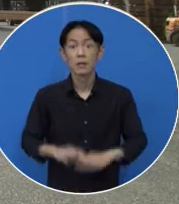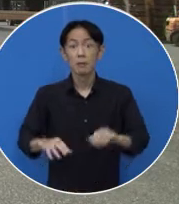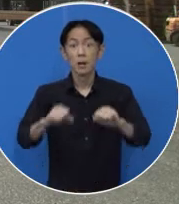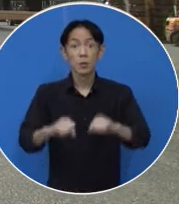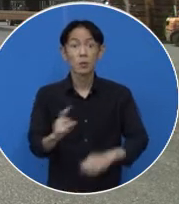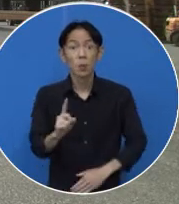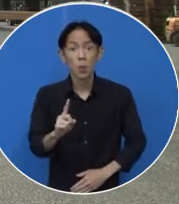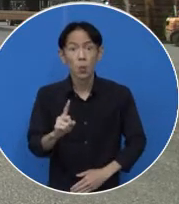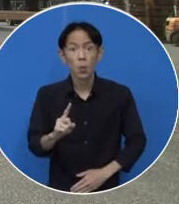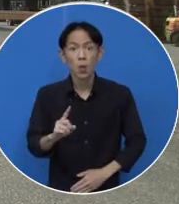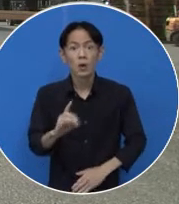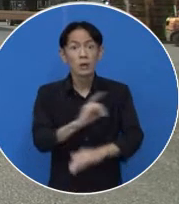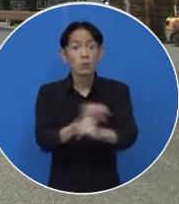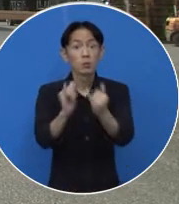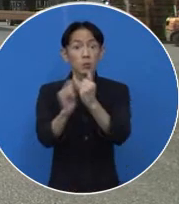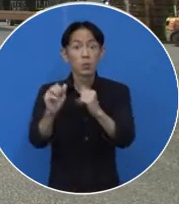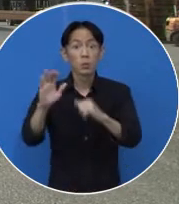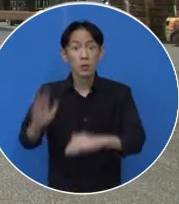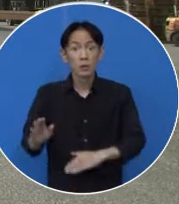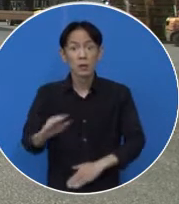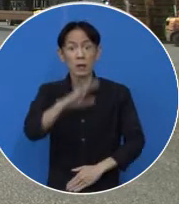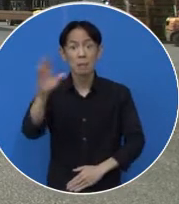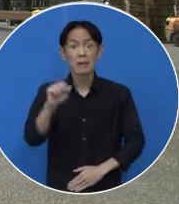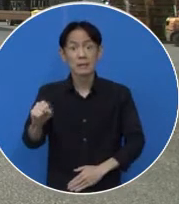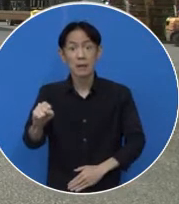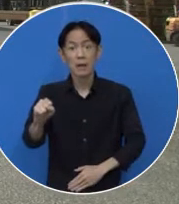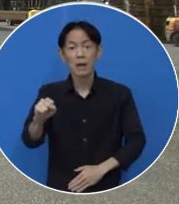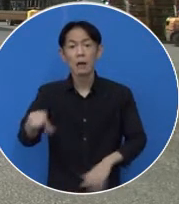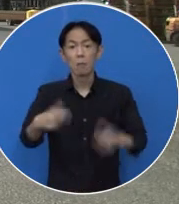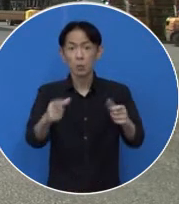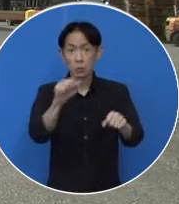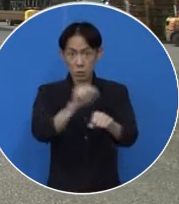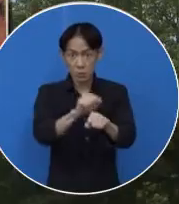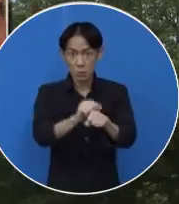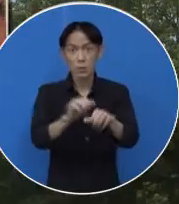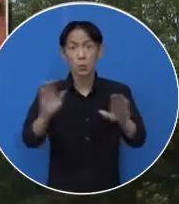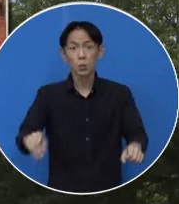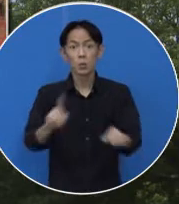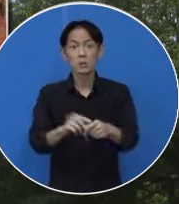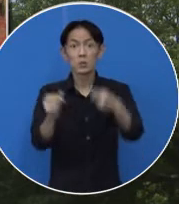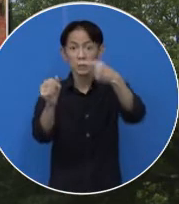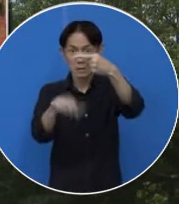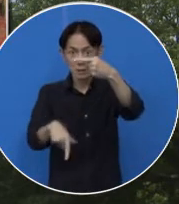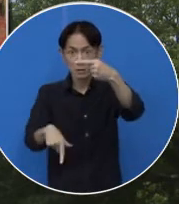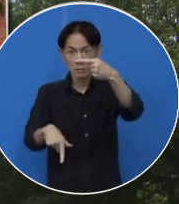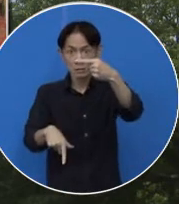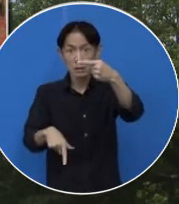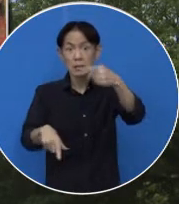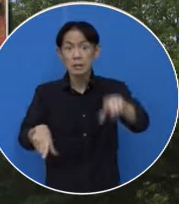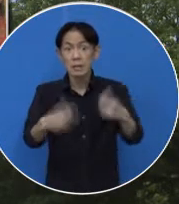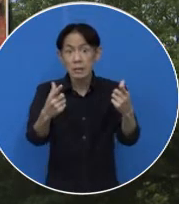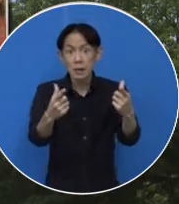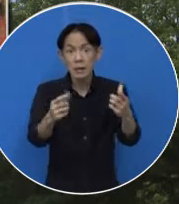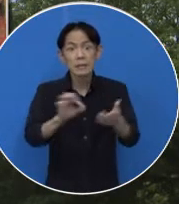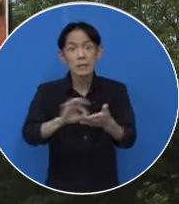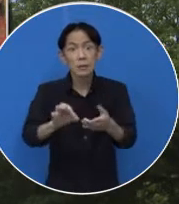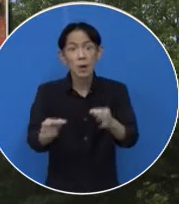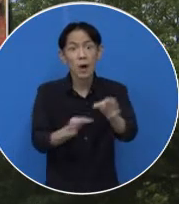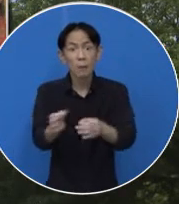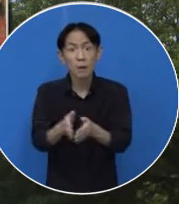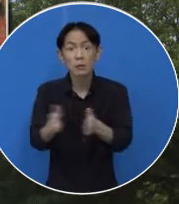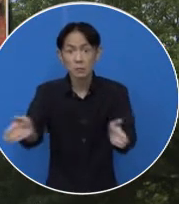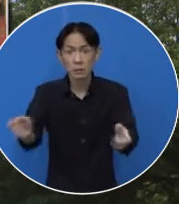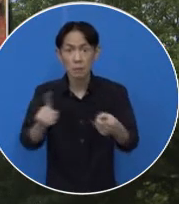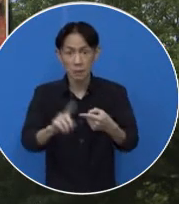今お邪魔しているのは肝付町にある山佐木材。今年1月ジャス製材品の利用販売